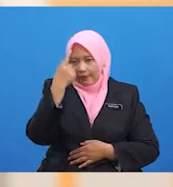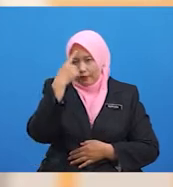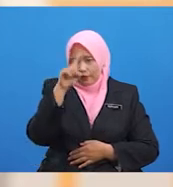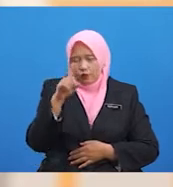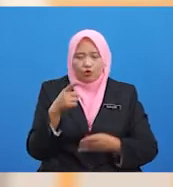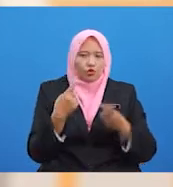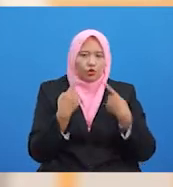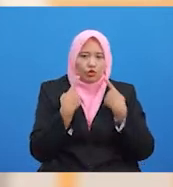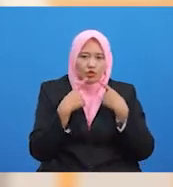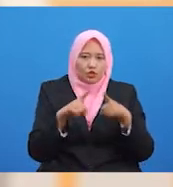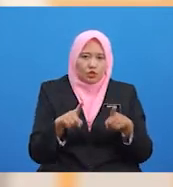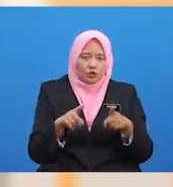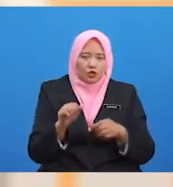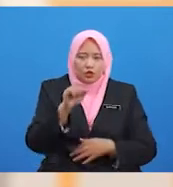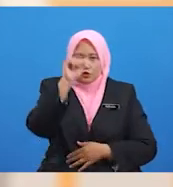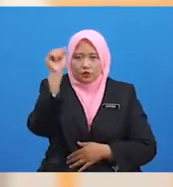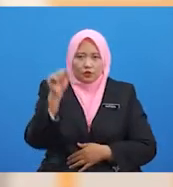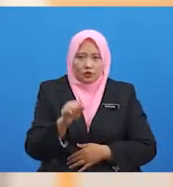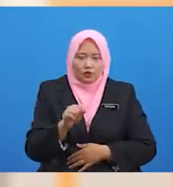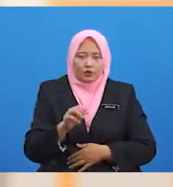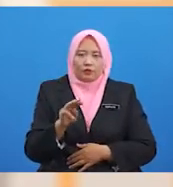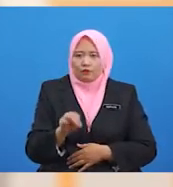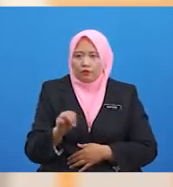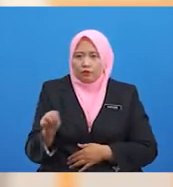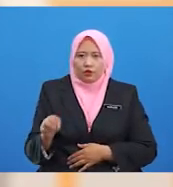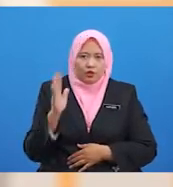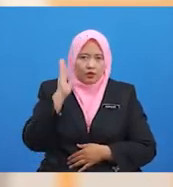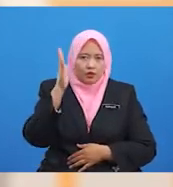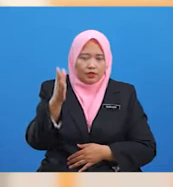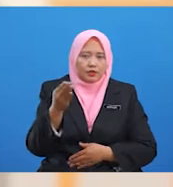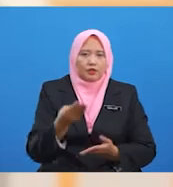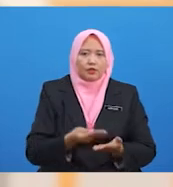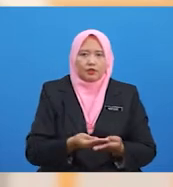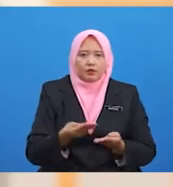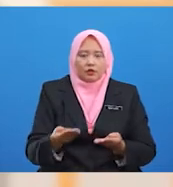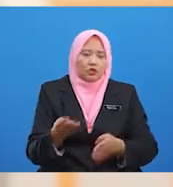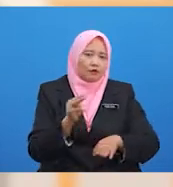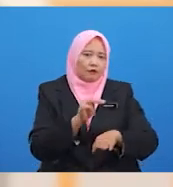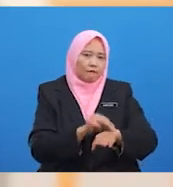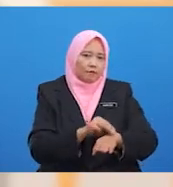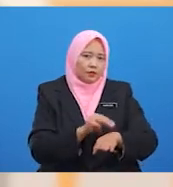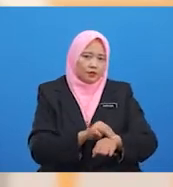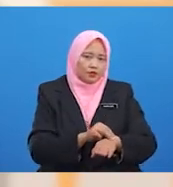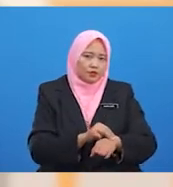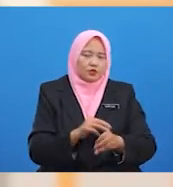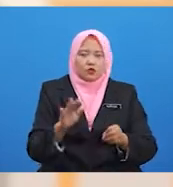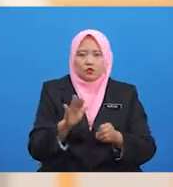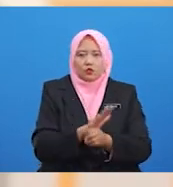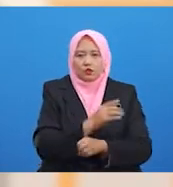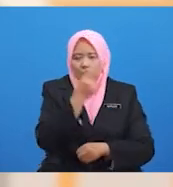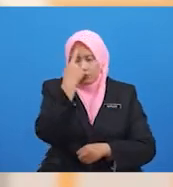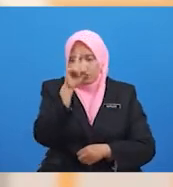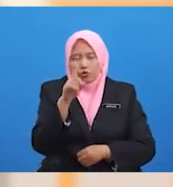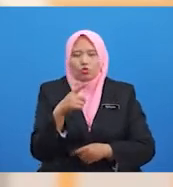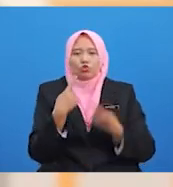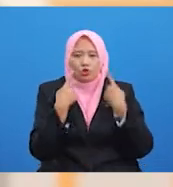Untuk menjawab soalan uji minda ini, murid akan diberikan masa secukupnya dan